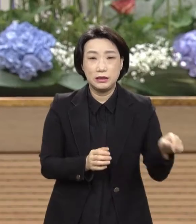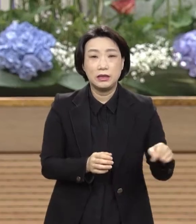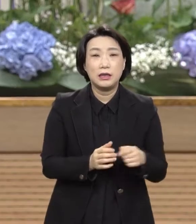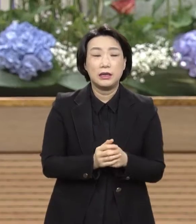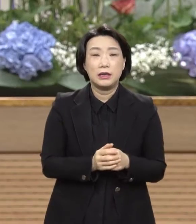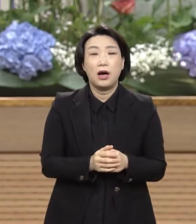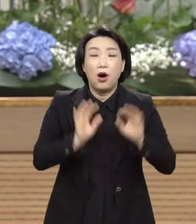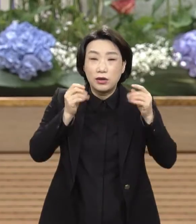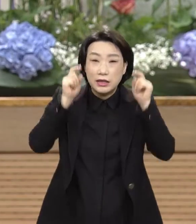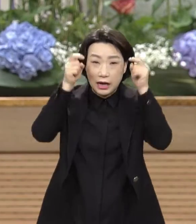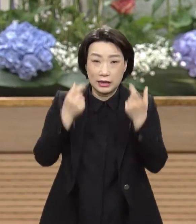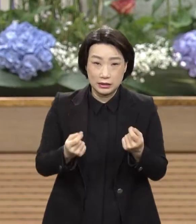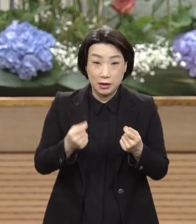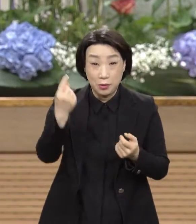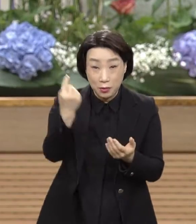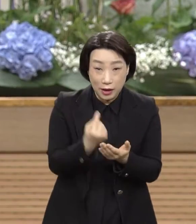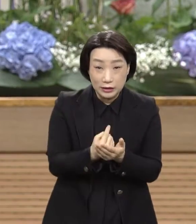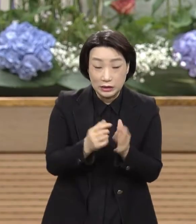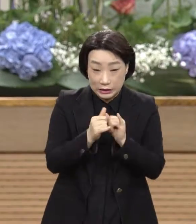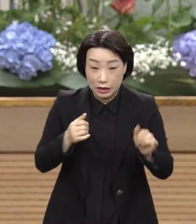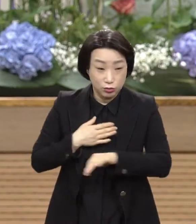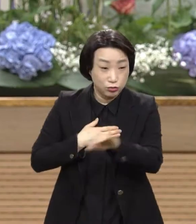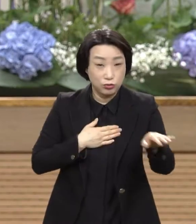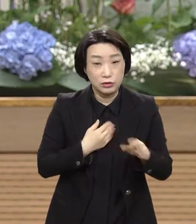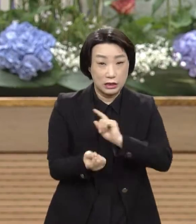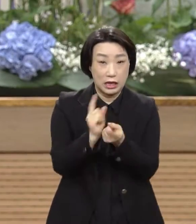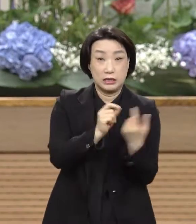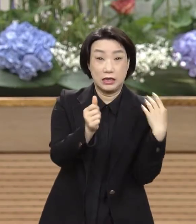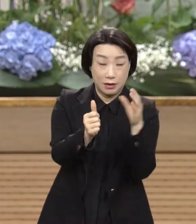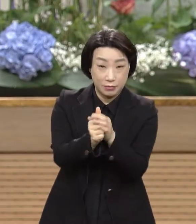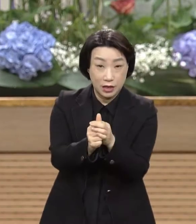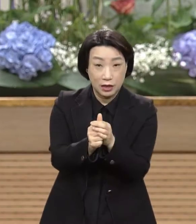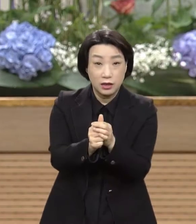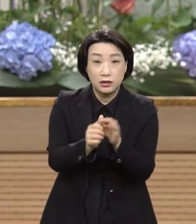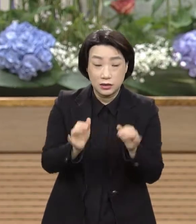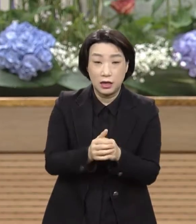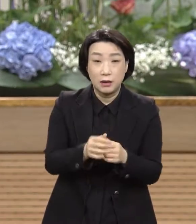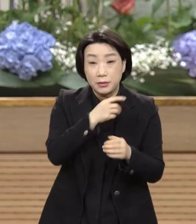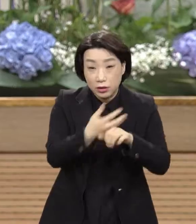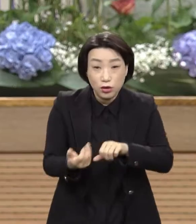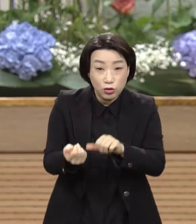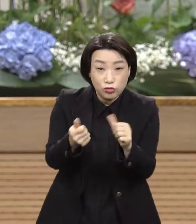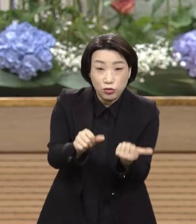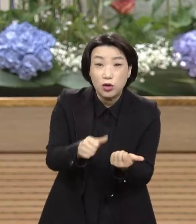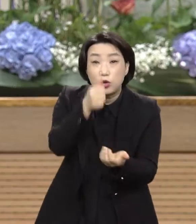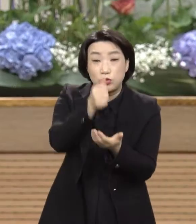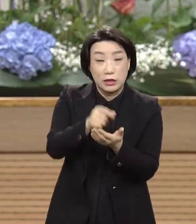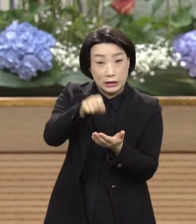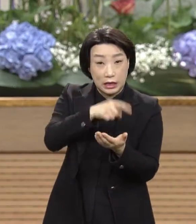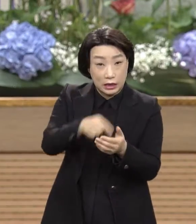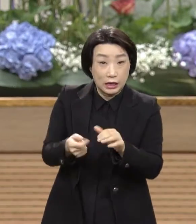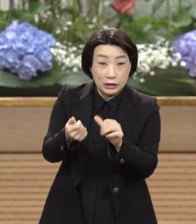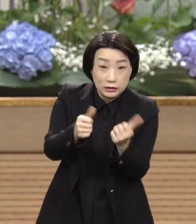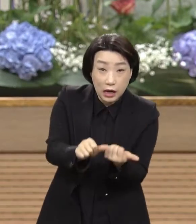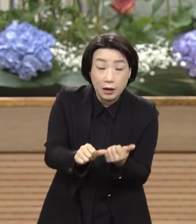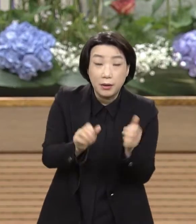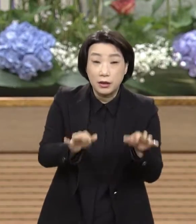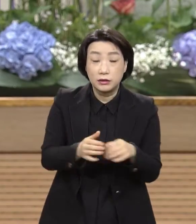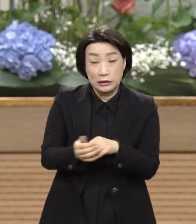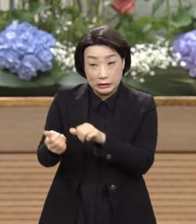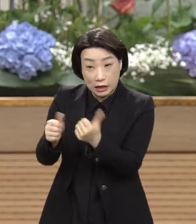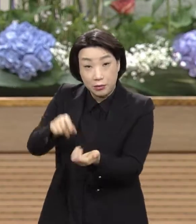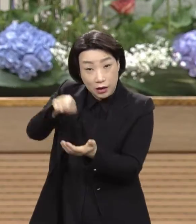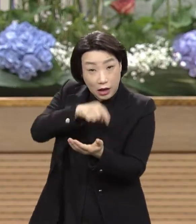앞으로 어린 양같이 와서 우리를 위해 피 흘리실 죽어주실 죄값은 사망을